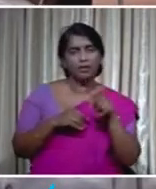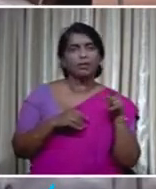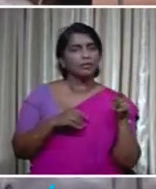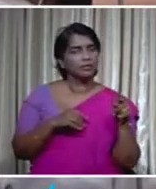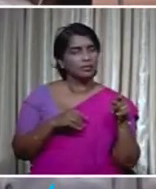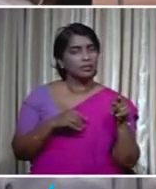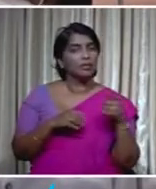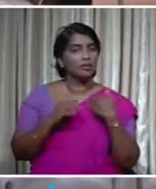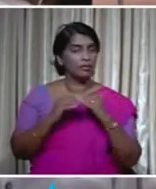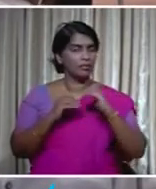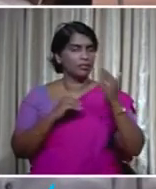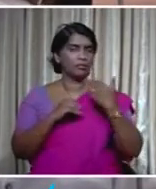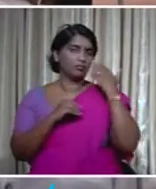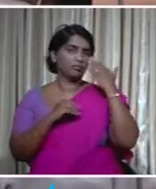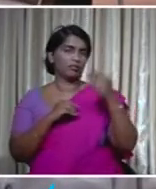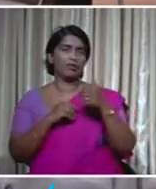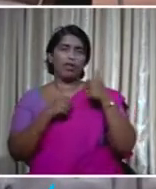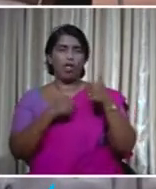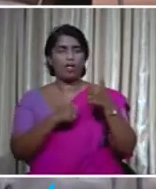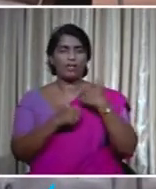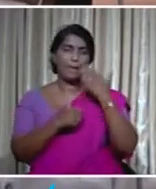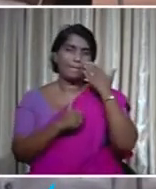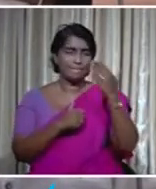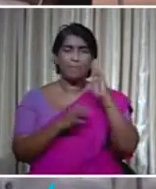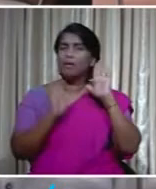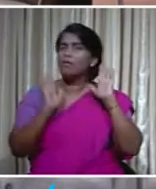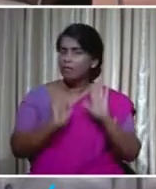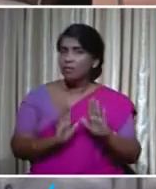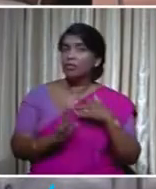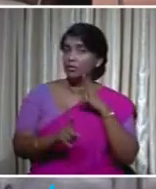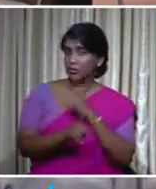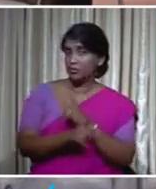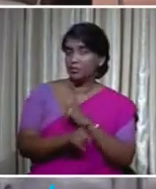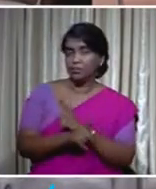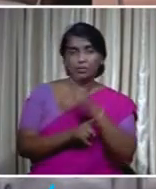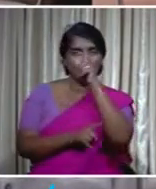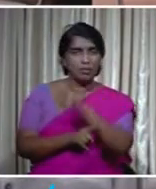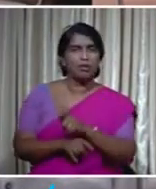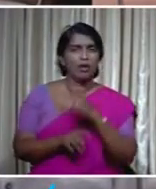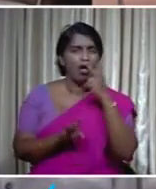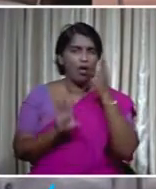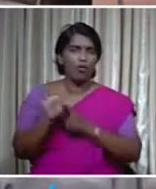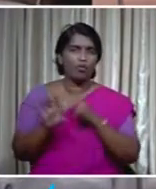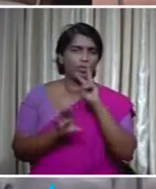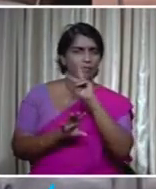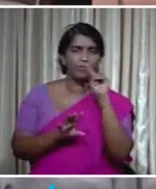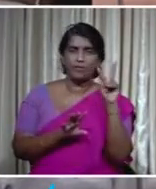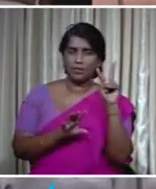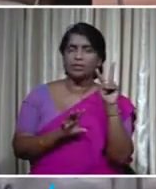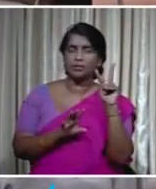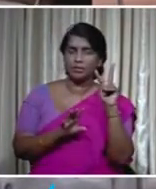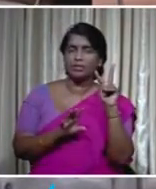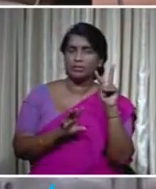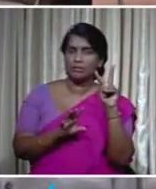விடயமாக பார்க்கலாம். ஆனால் ஒரு ஆசிரியருடைய நியமனம் 20-22 வயசிலே நியமனம் பெறுகின்ற ஒரு